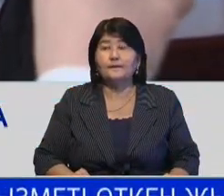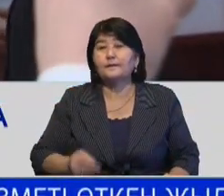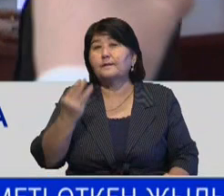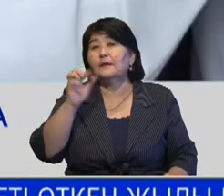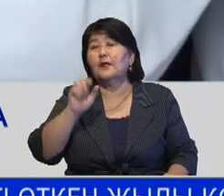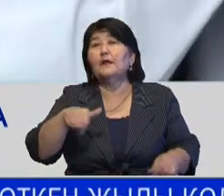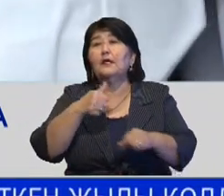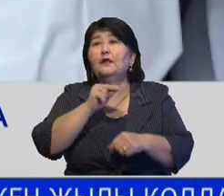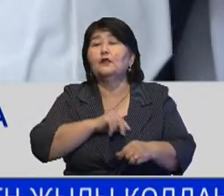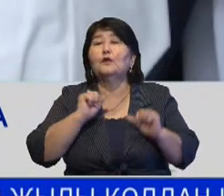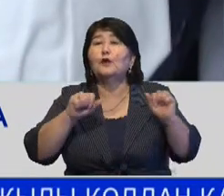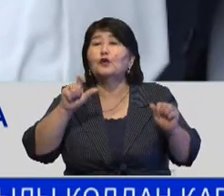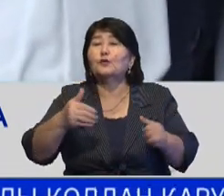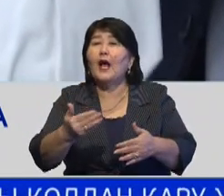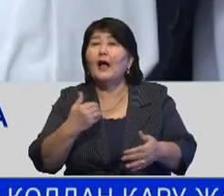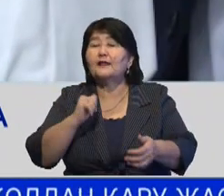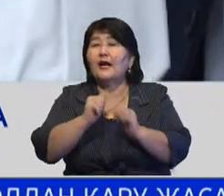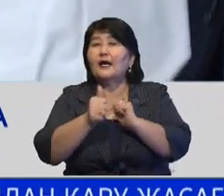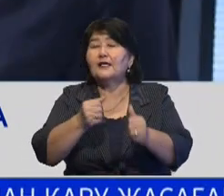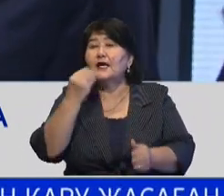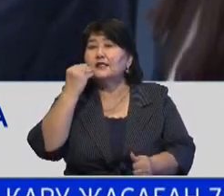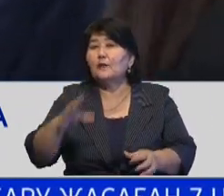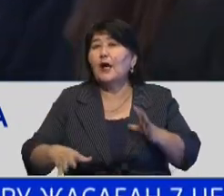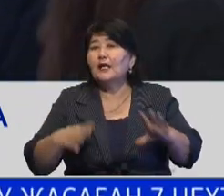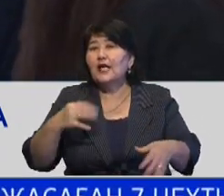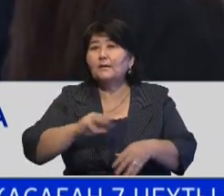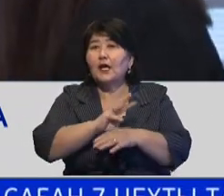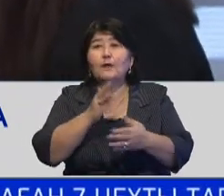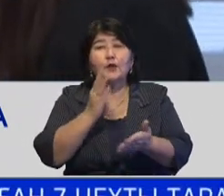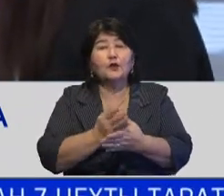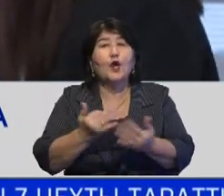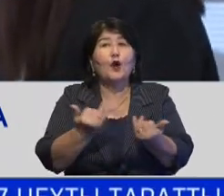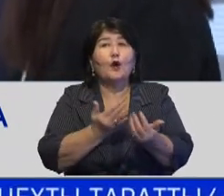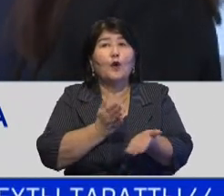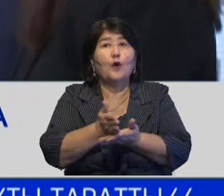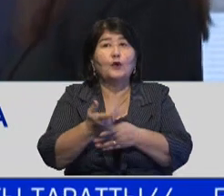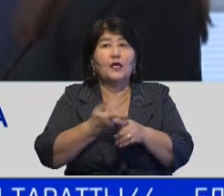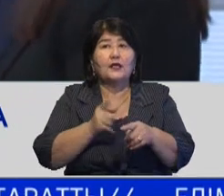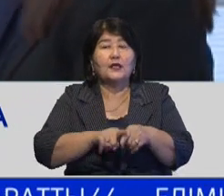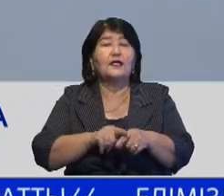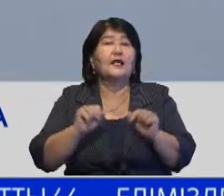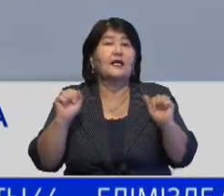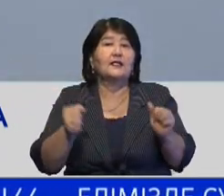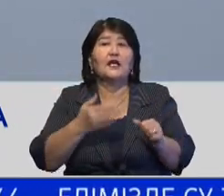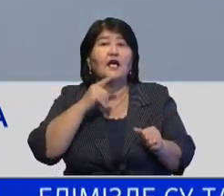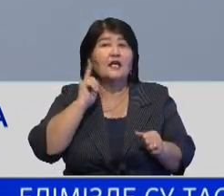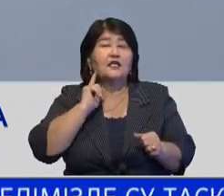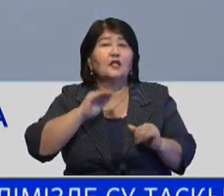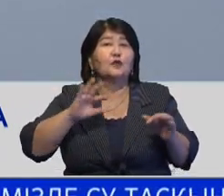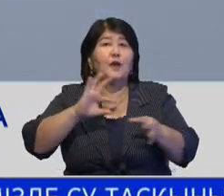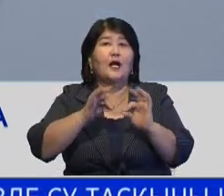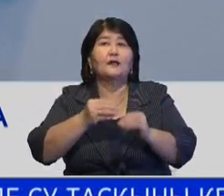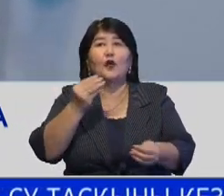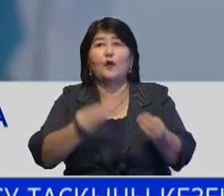Штаптың негізгі жұмысы спортшыларымыздың алдағы жарыстарға сапалы дайындығын қамтамасыз ету. Қонақтар Канвон 2024 қысқы жасөспірімдер